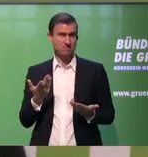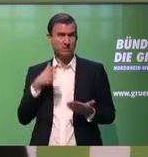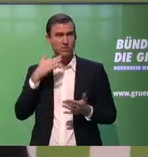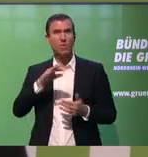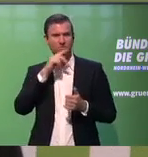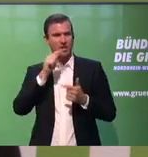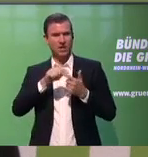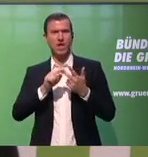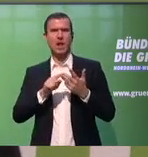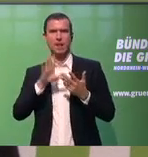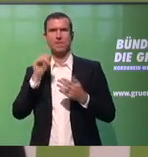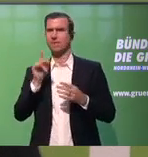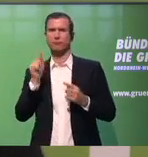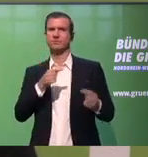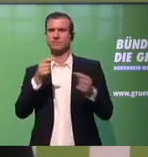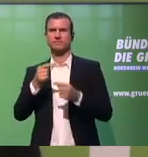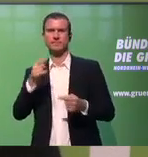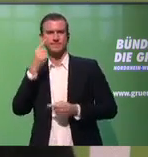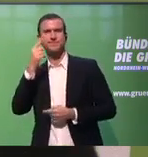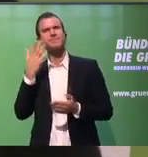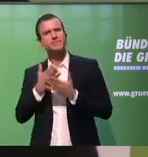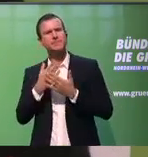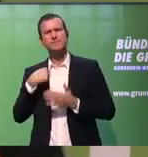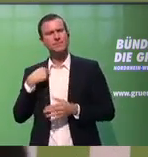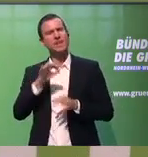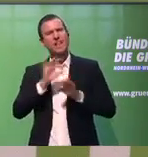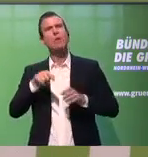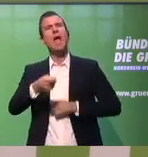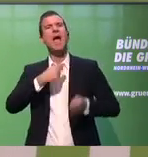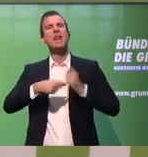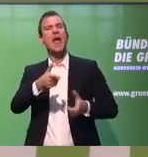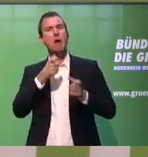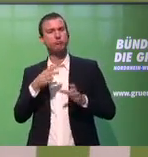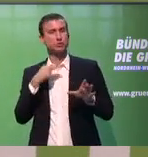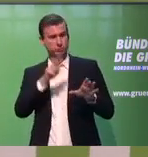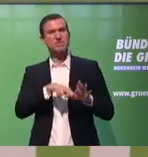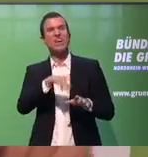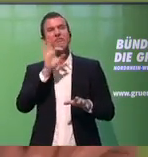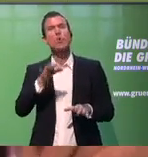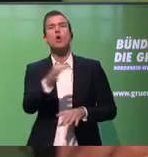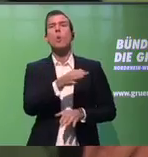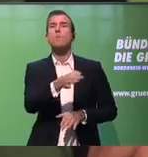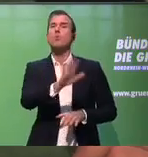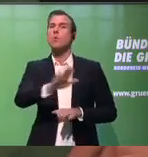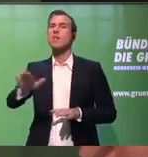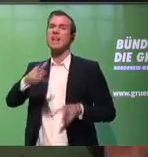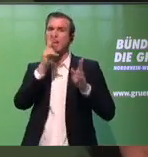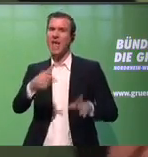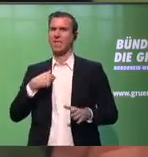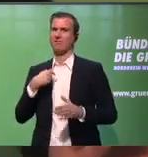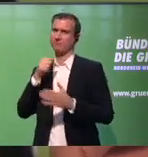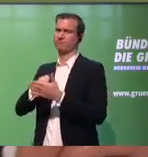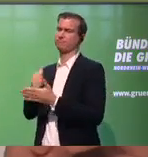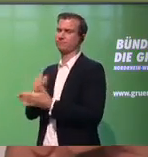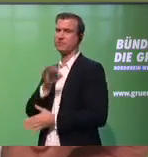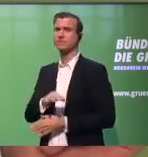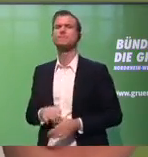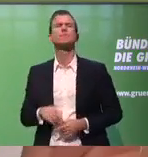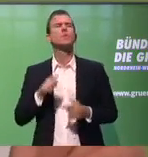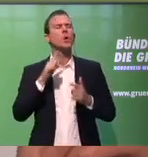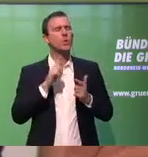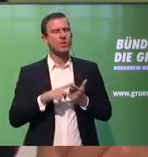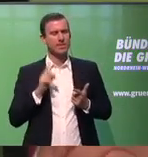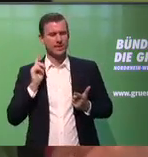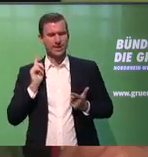zur Disposition und deswegen setze ich mich eben auch genau im Handelsausschuss für die Rechte von Kommunen ein. Und